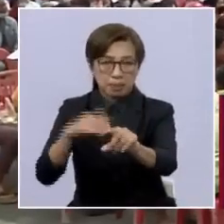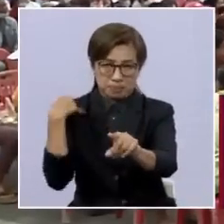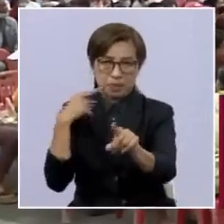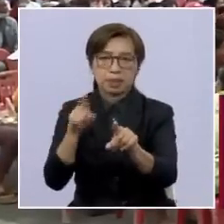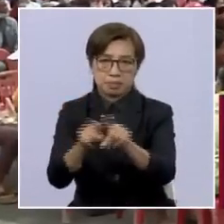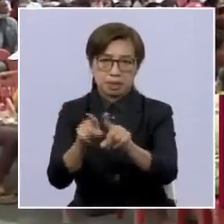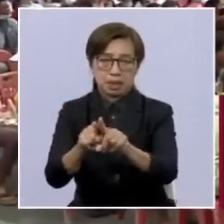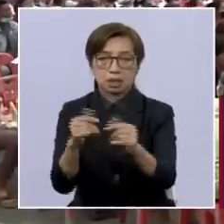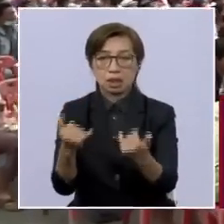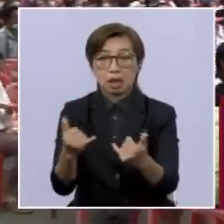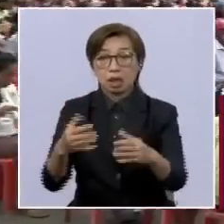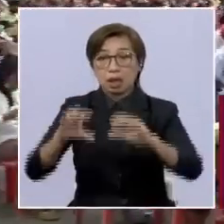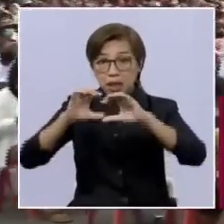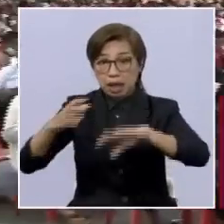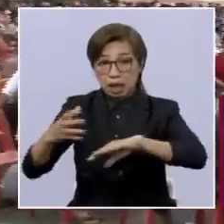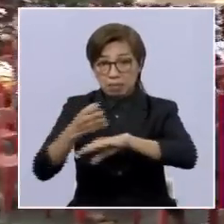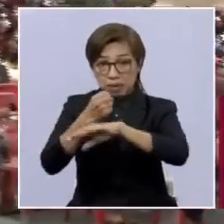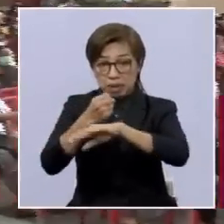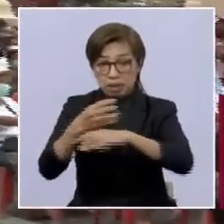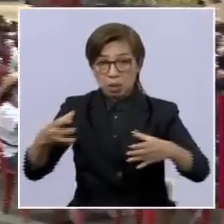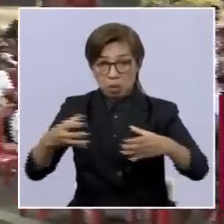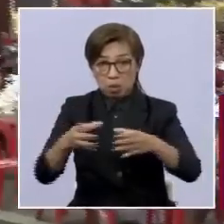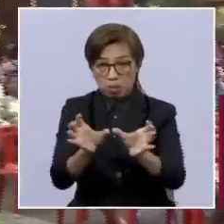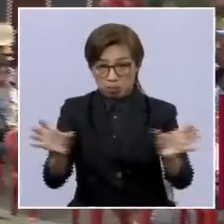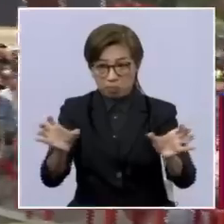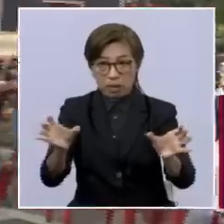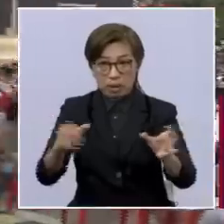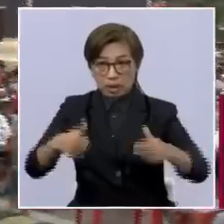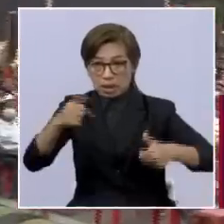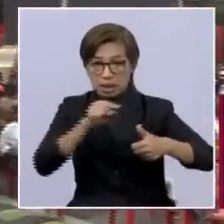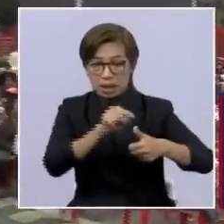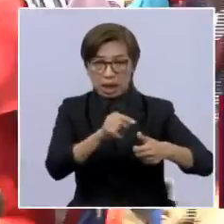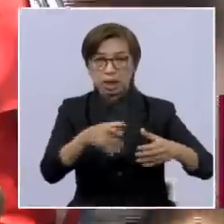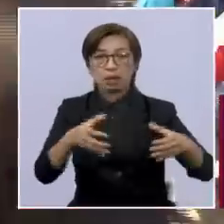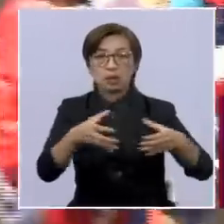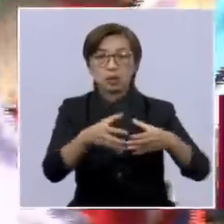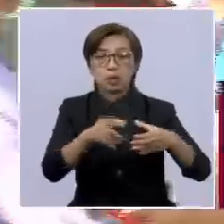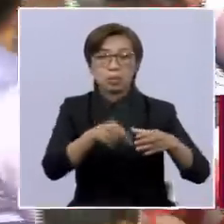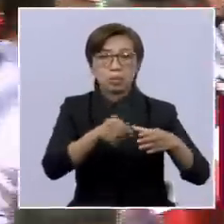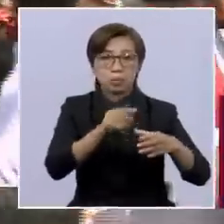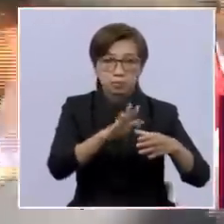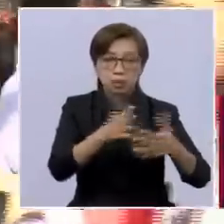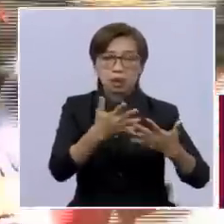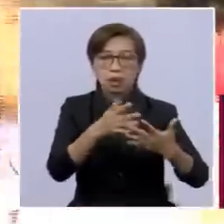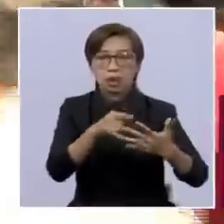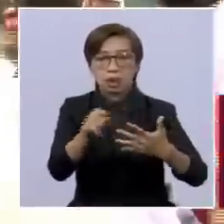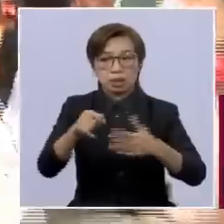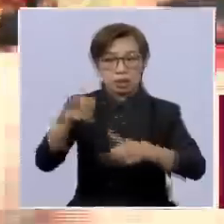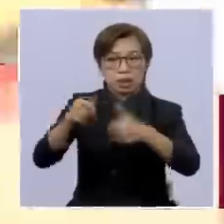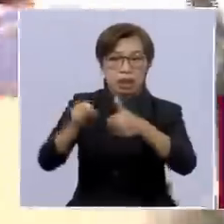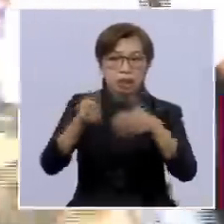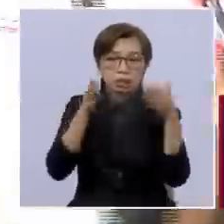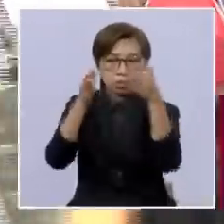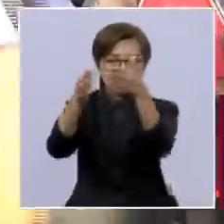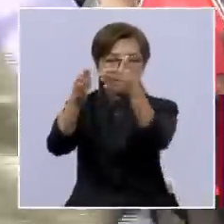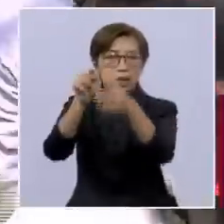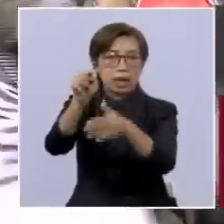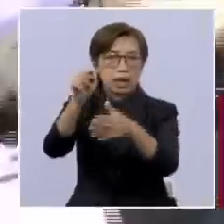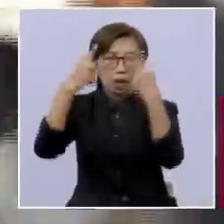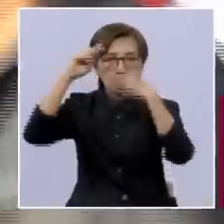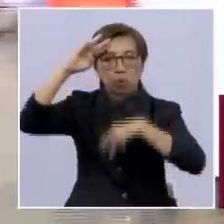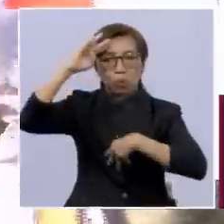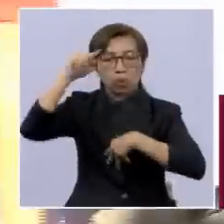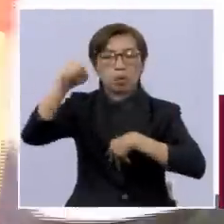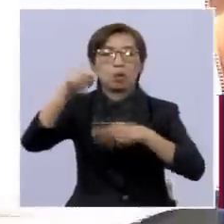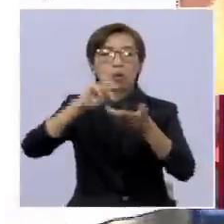ชัดว่าคู่ต่อสู้ทางการเมืองที่คุณอุ๊งอิ๊งและพรรคเพื่อไทยรวมทั้งคุณทักษิณโจมตีอย่างหนักก็คือพลเอกประยุทธ์นี่แหละนะครับแสดงให้